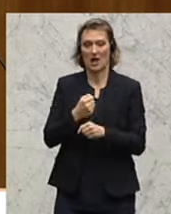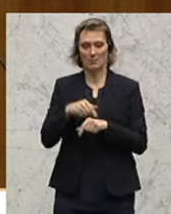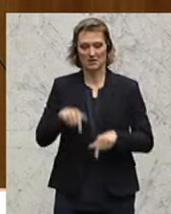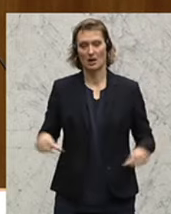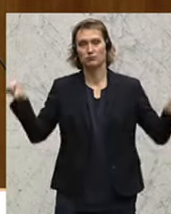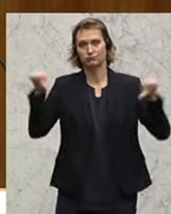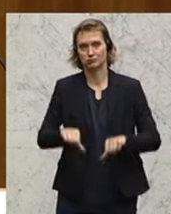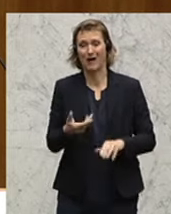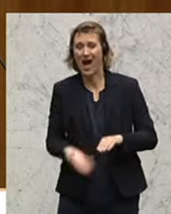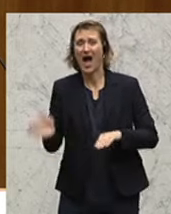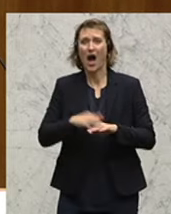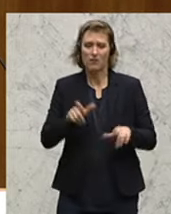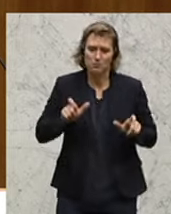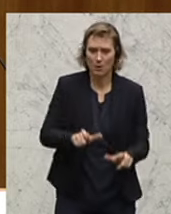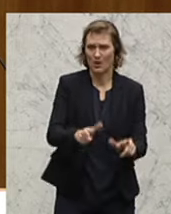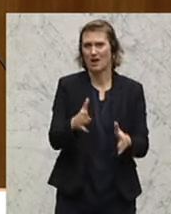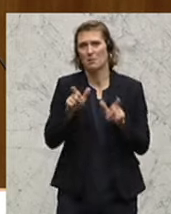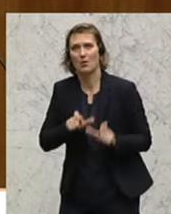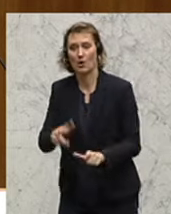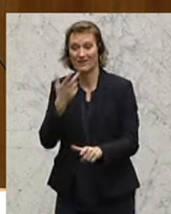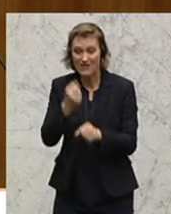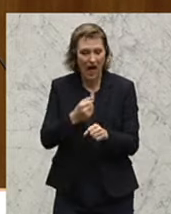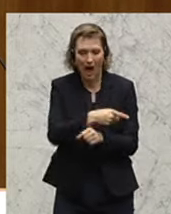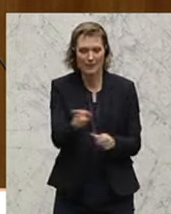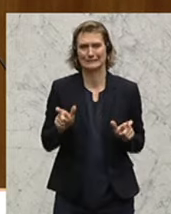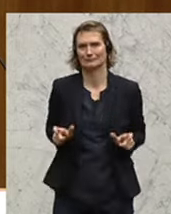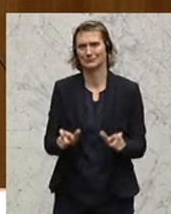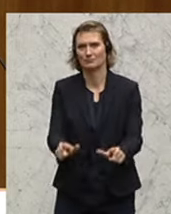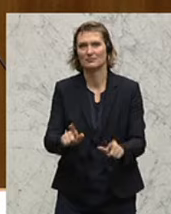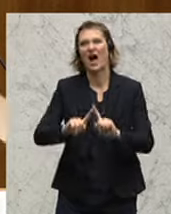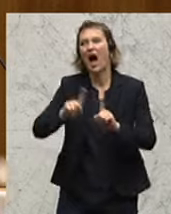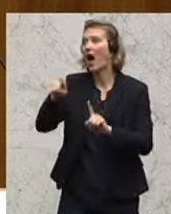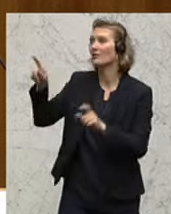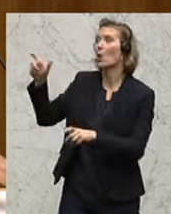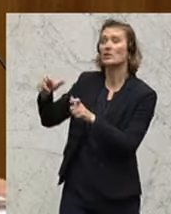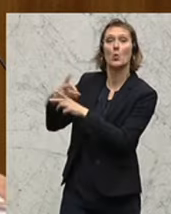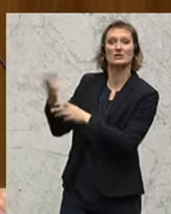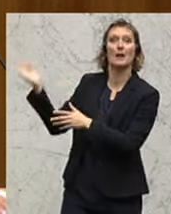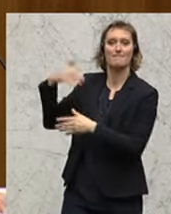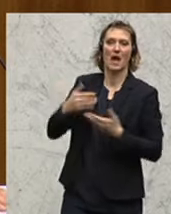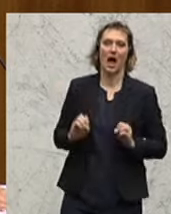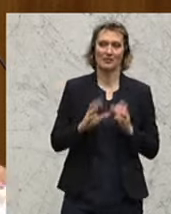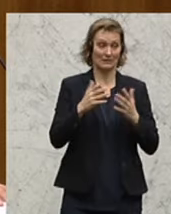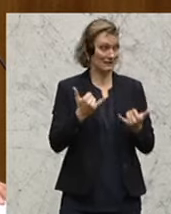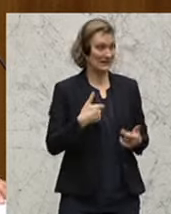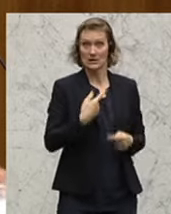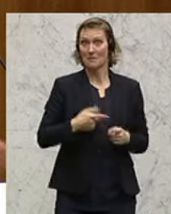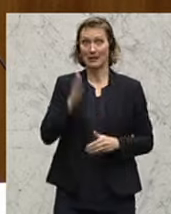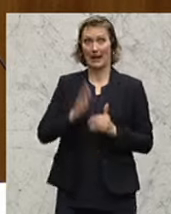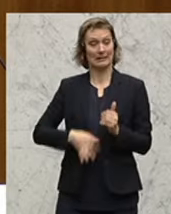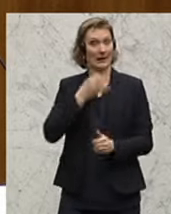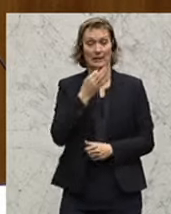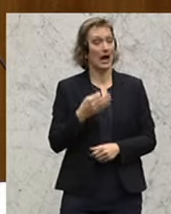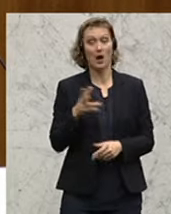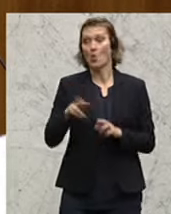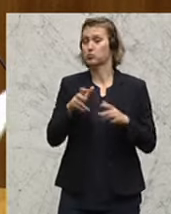Wir haben Hürden aufgebaut, für die die arbeiten wollen und haben Österreich für andere attraktiv gemacht. Ich komme zum Ende. Es gibt viel zu tun für